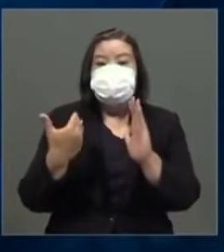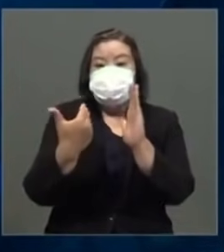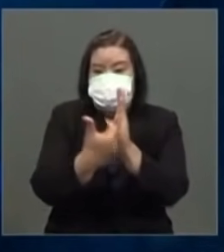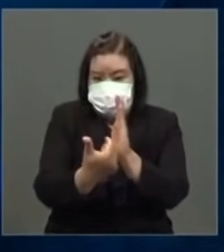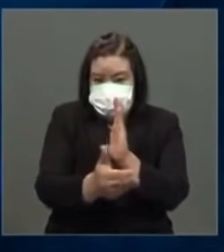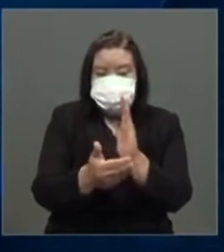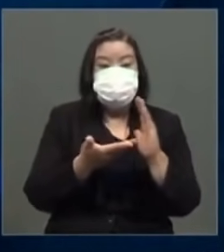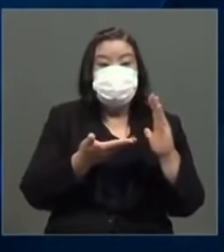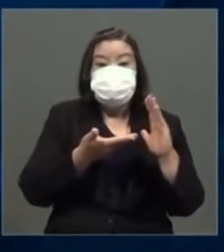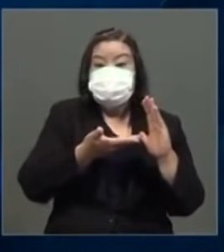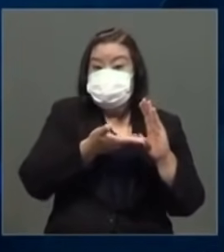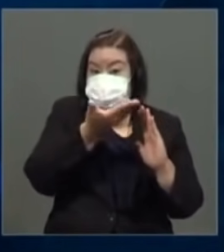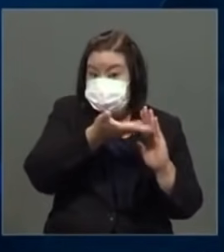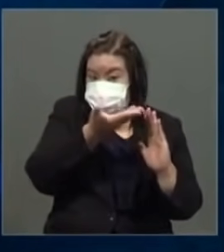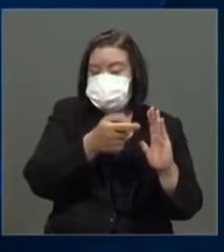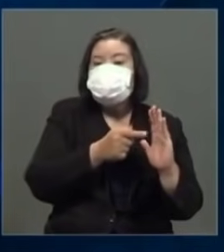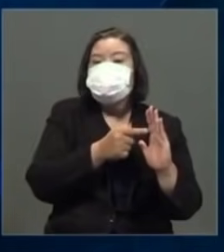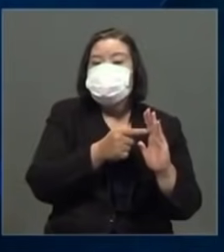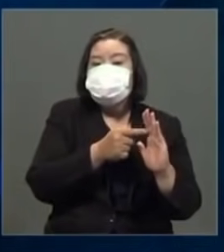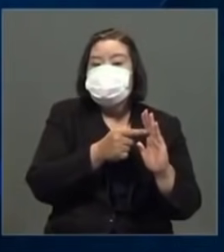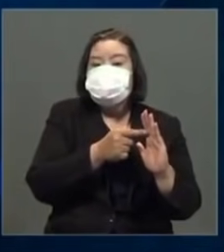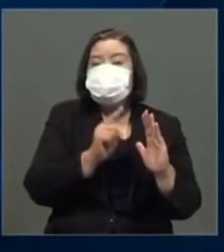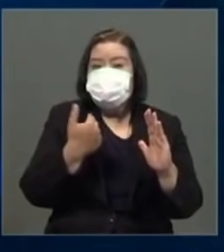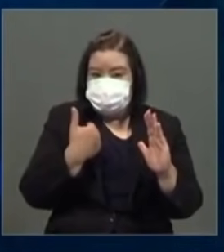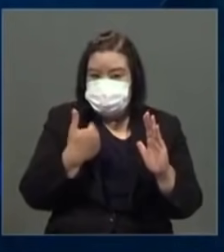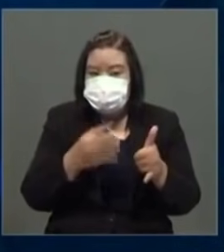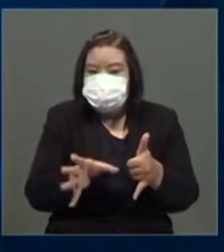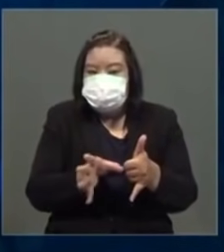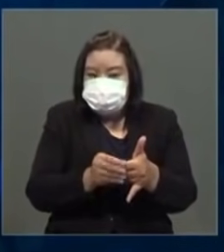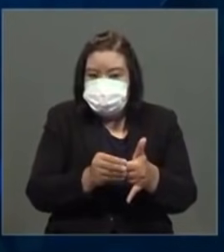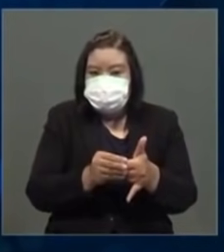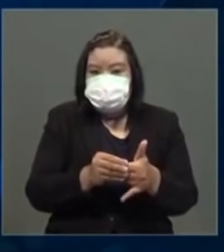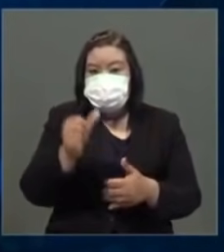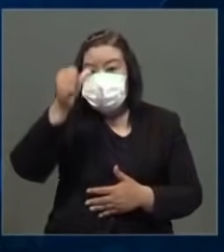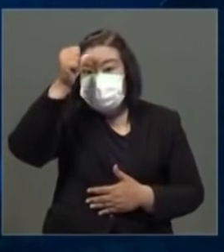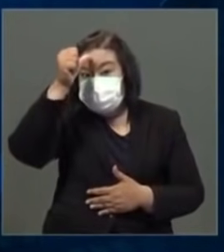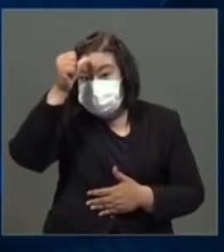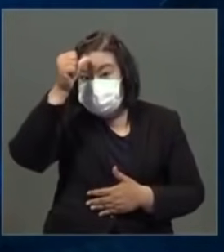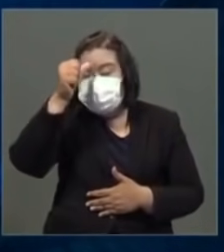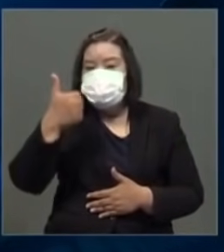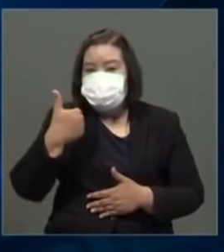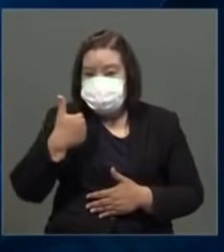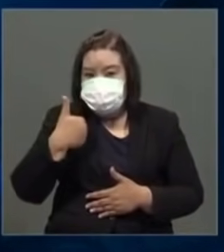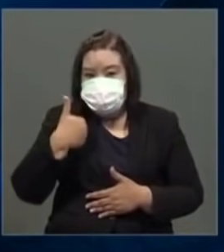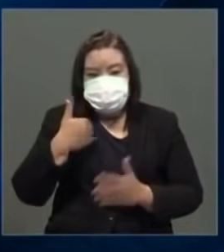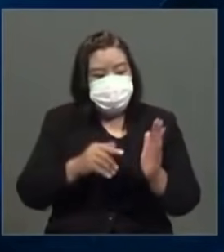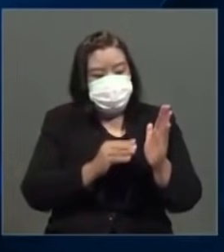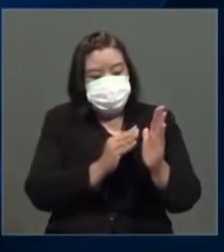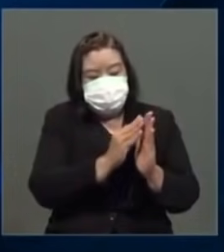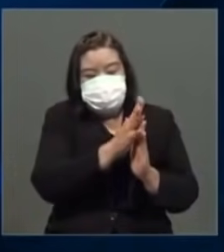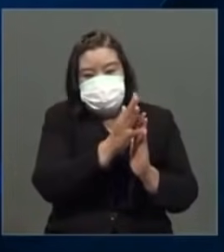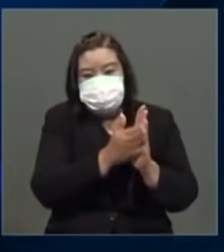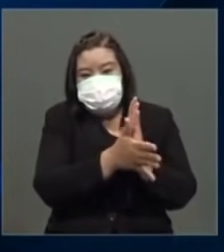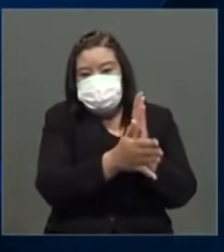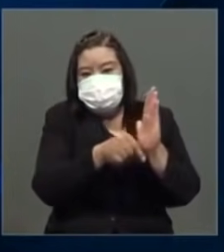เหนือนะครับก็จะมีการเกิดการติดเชื้อกระจายไปทั่วเลยนะครับอันเนื่องมาจาก